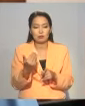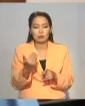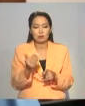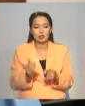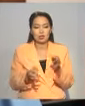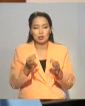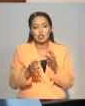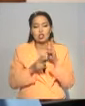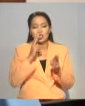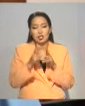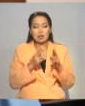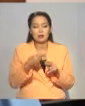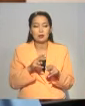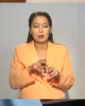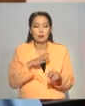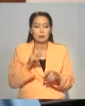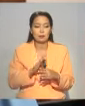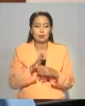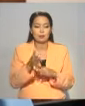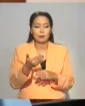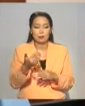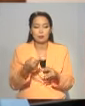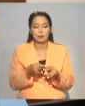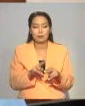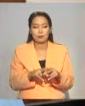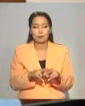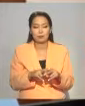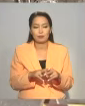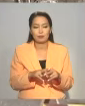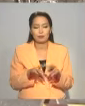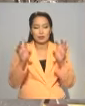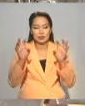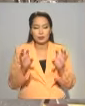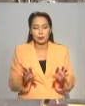по жалобам, которые были направлены в порядке статьи 106 Уголовно-процессуального кодекса.